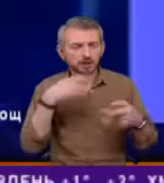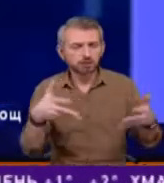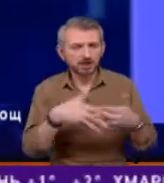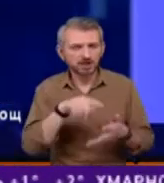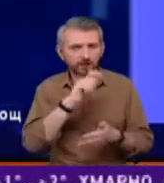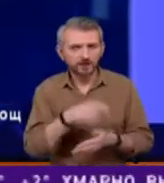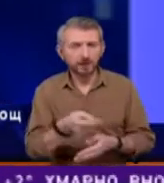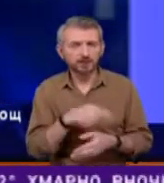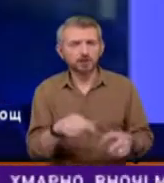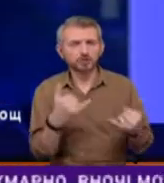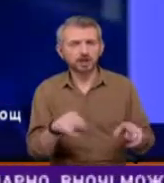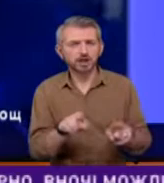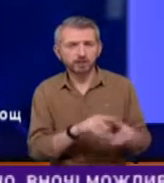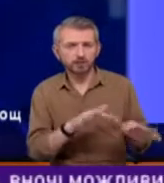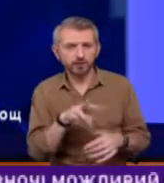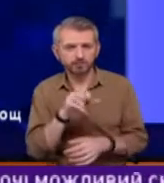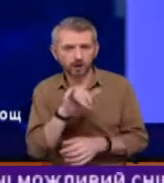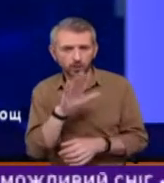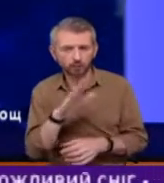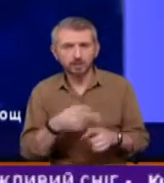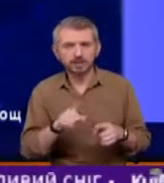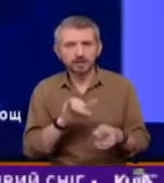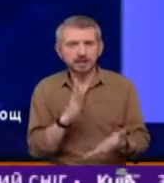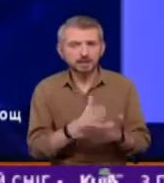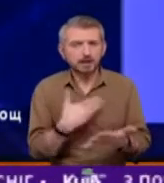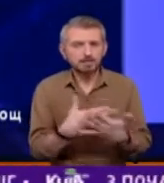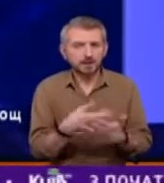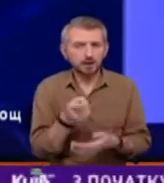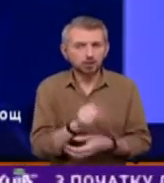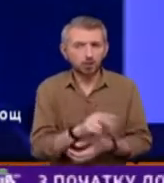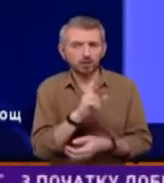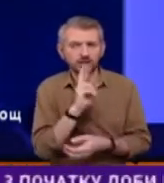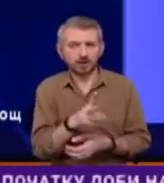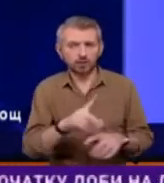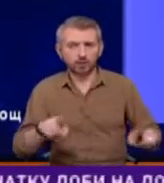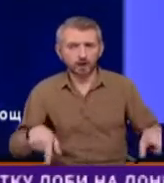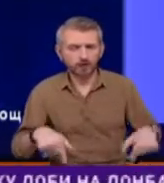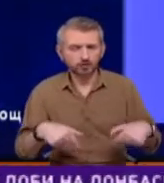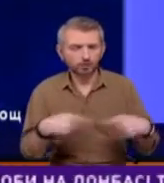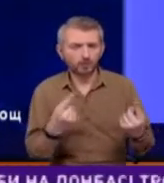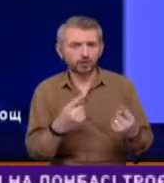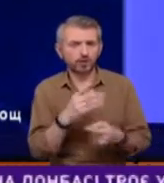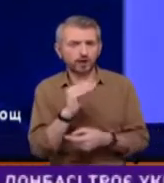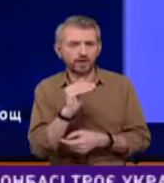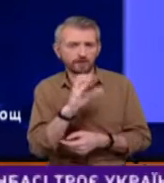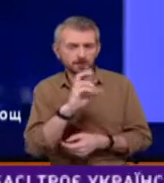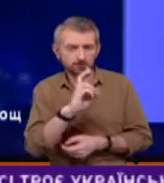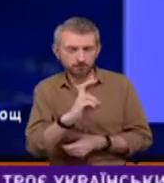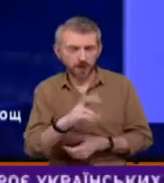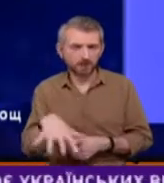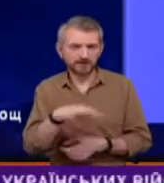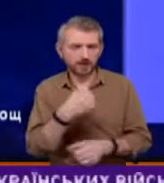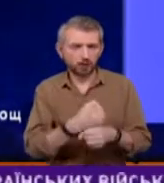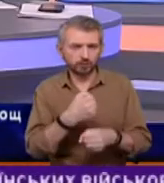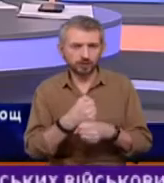зараз відбувається з Марув, це і є приклад того, як організовано ФСБ це